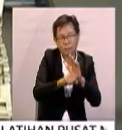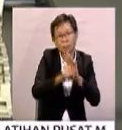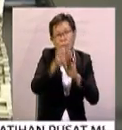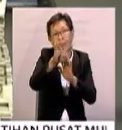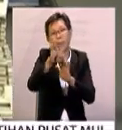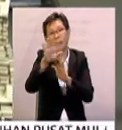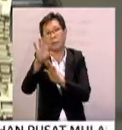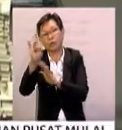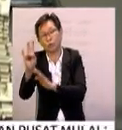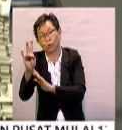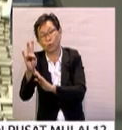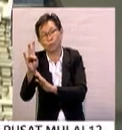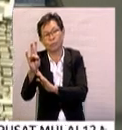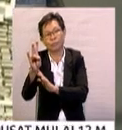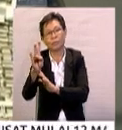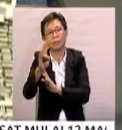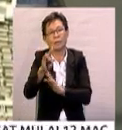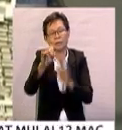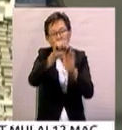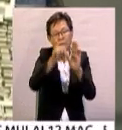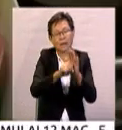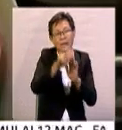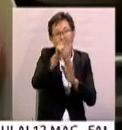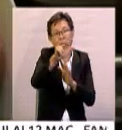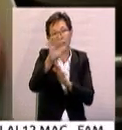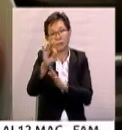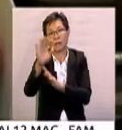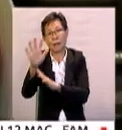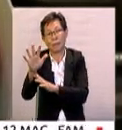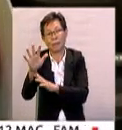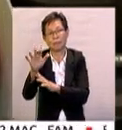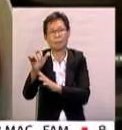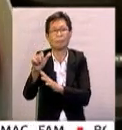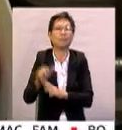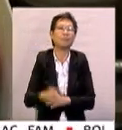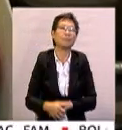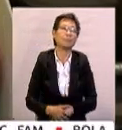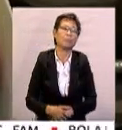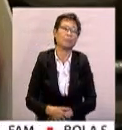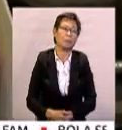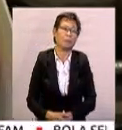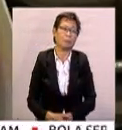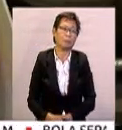457 Kanun Keseksaan dan Seksyen 395 Kanun Keseksaan.